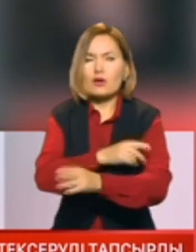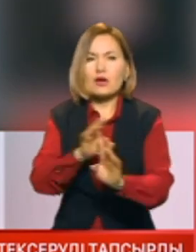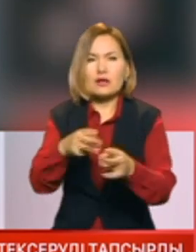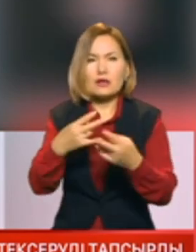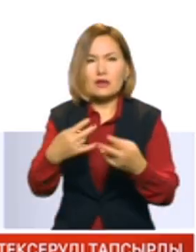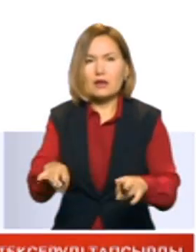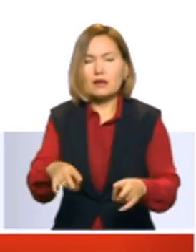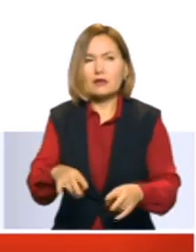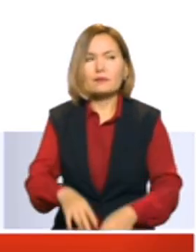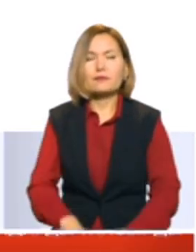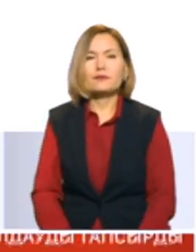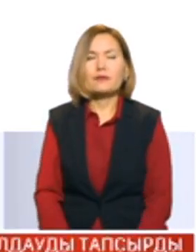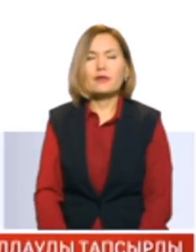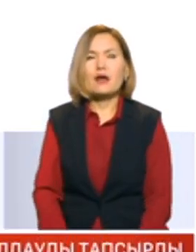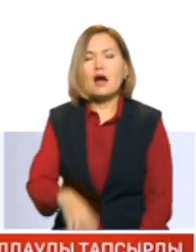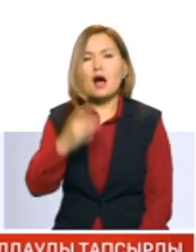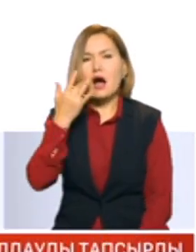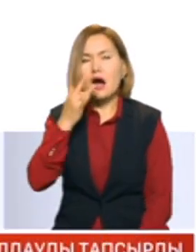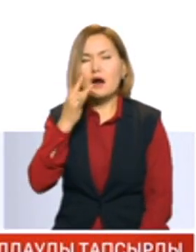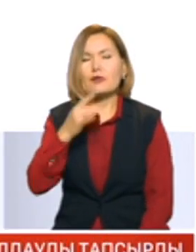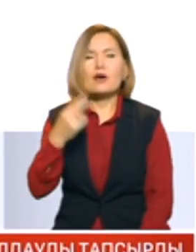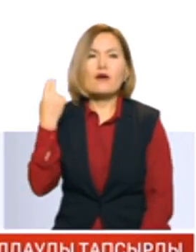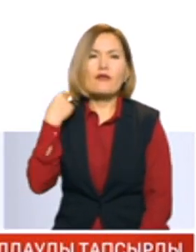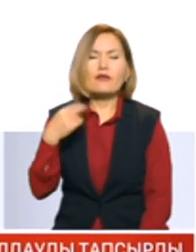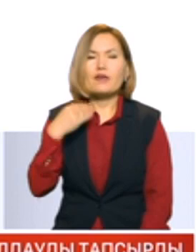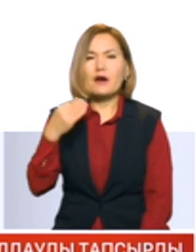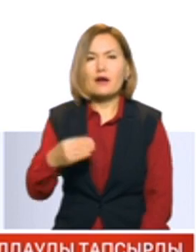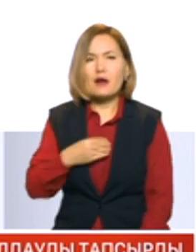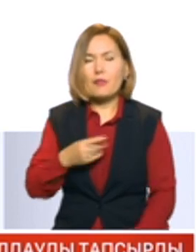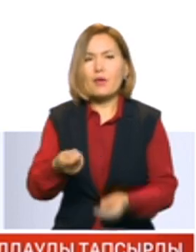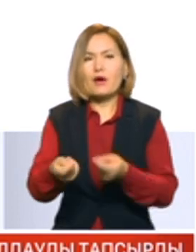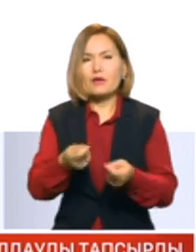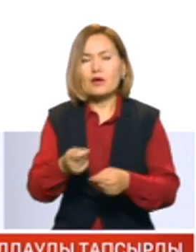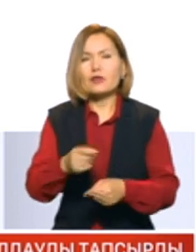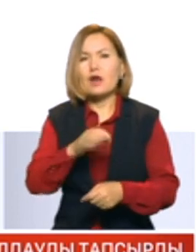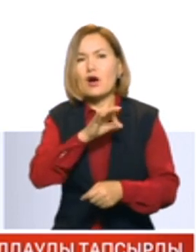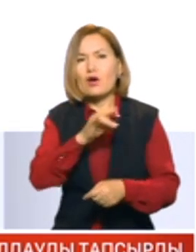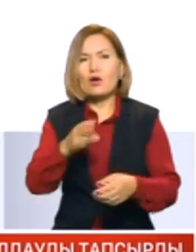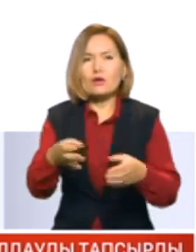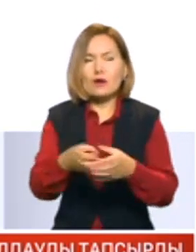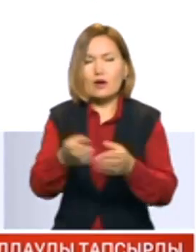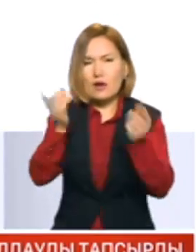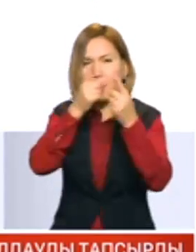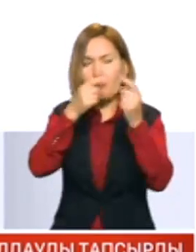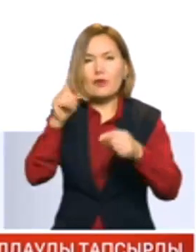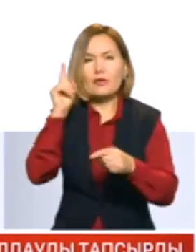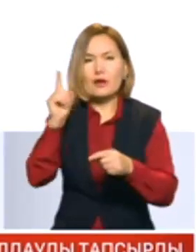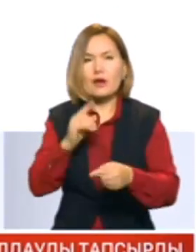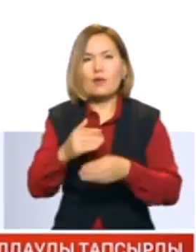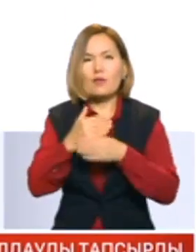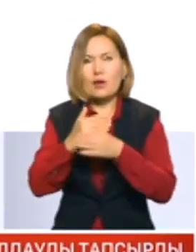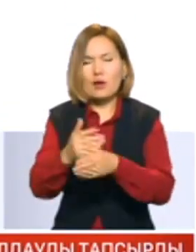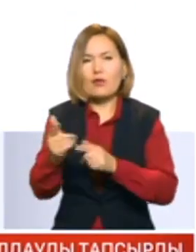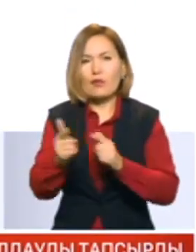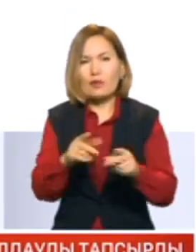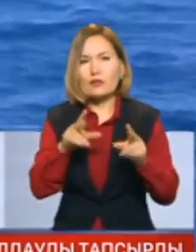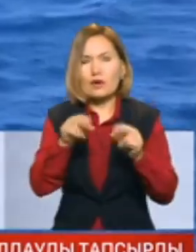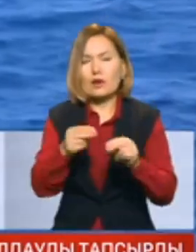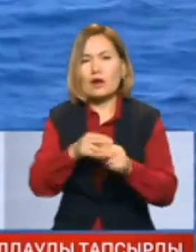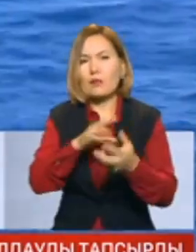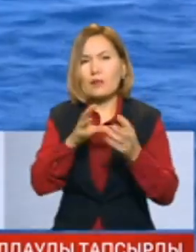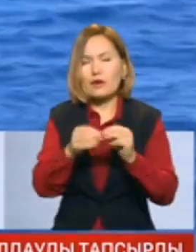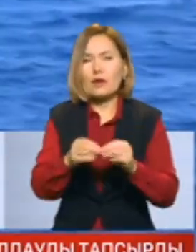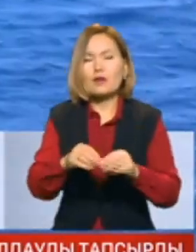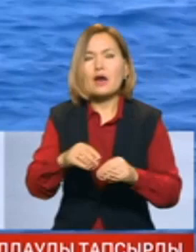тоқтатуға үндейміз. Ақыш, Ұлыбритания, Франция мен Италия лидерлері біріккен мәлімдеме жасап, Израильге қолдау көрсетуге уәде берді. Бұған